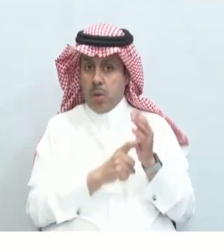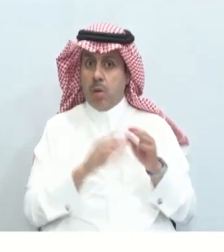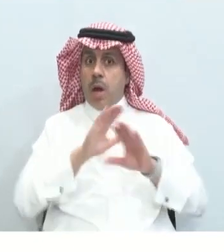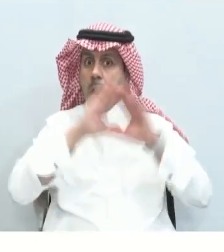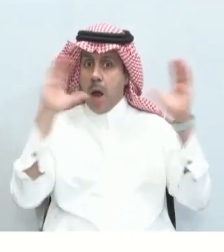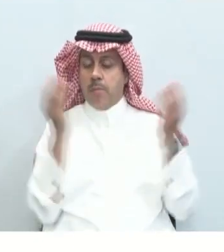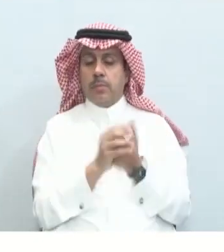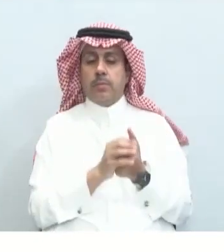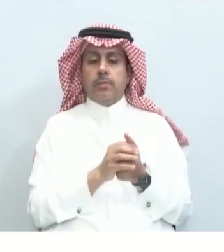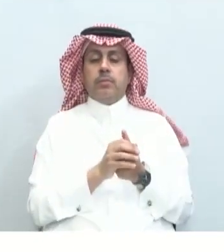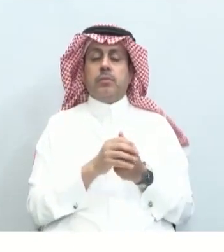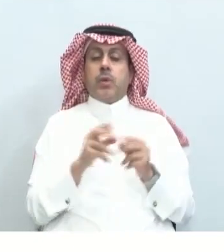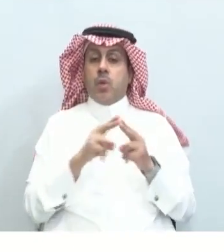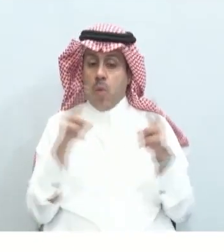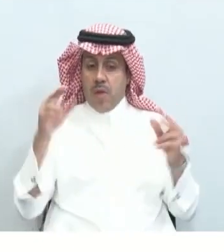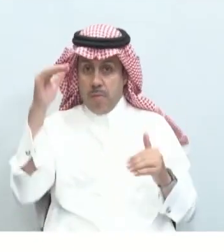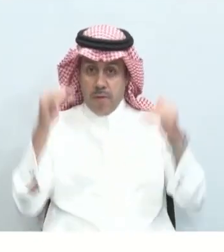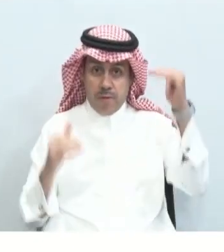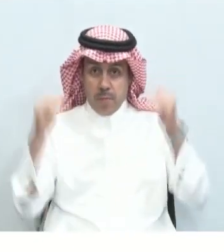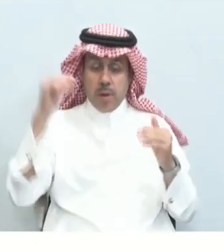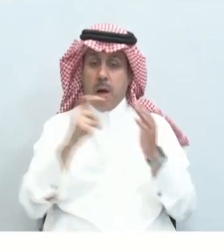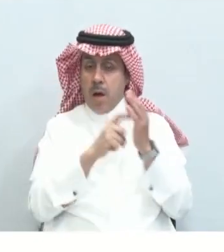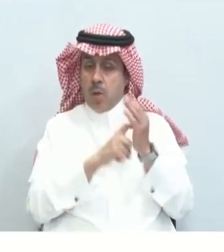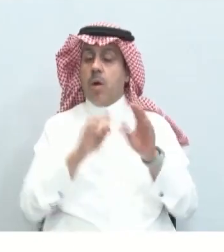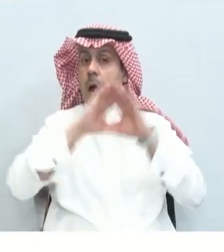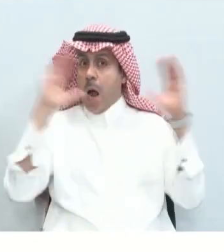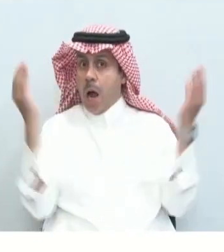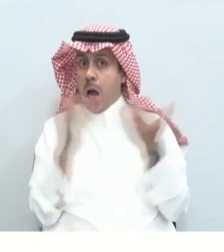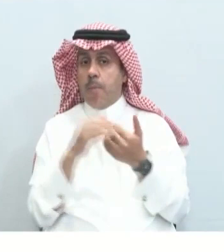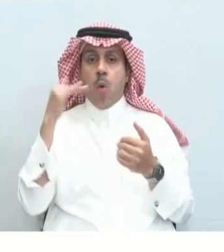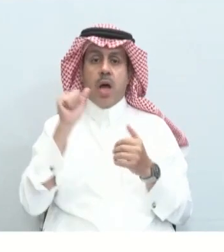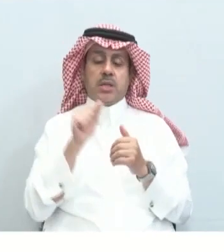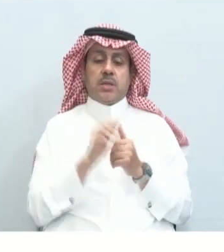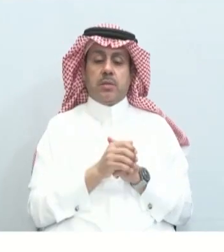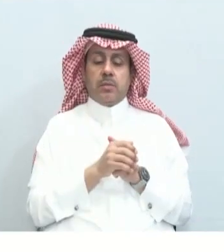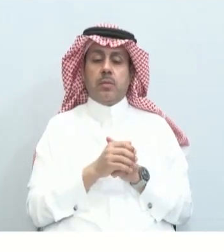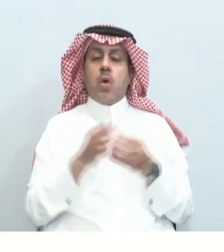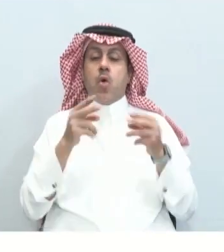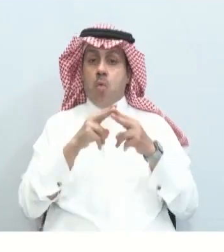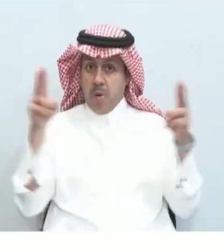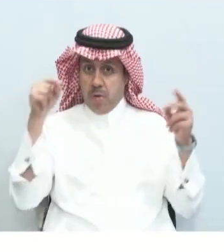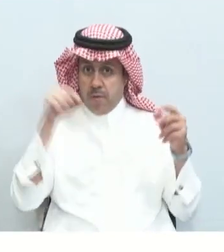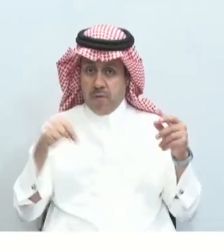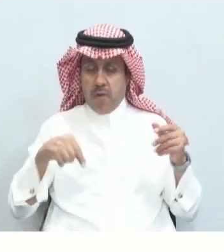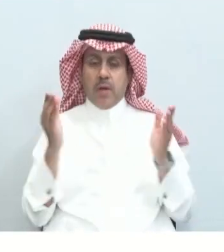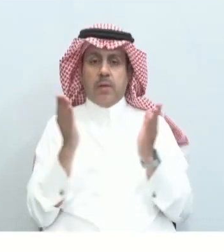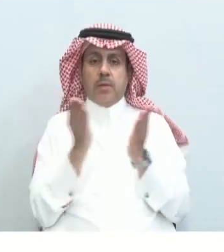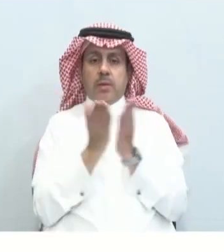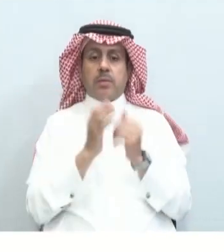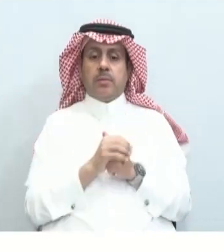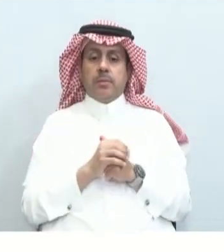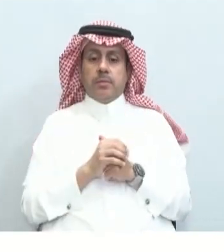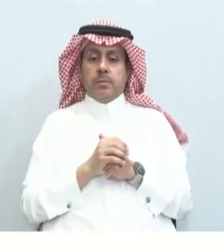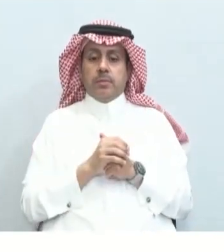معيار التفرقه بين القانون الخاص والقانون العام وهذا باذن الله ما سنبينه في اثناء الدرس